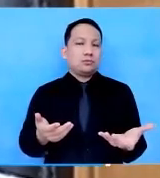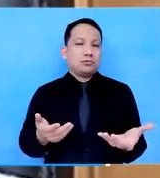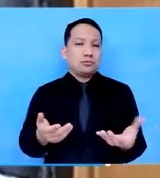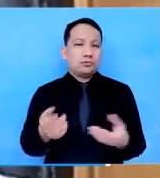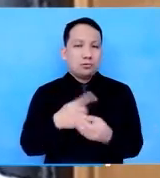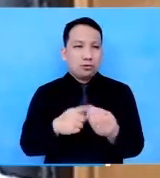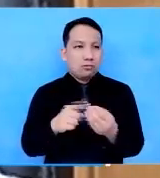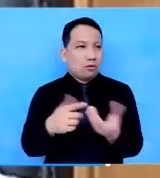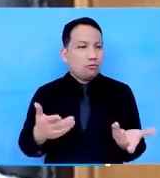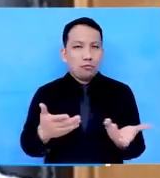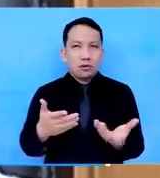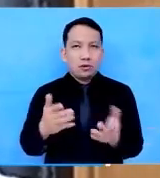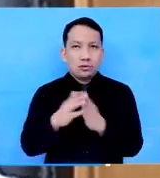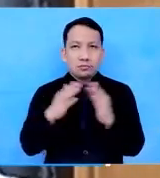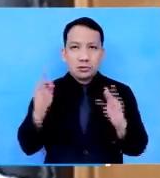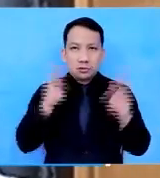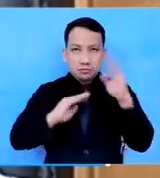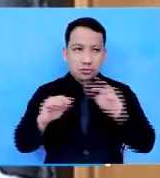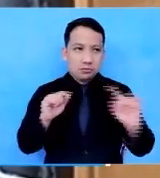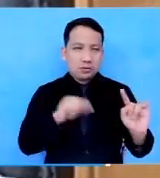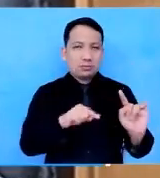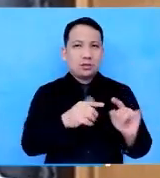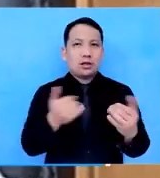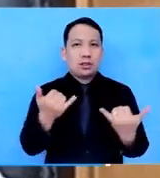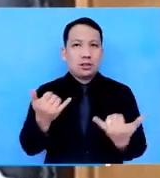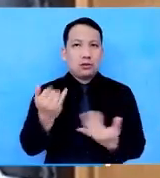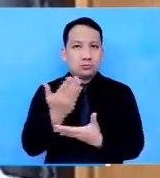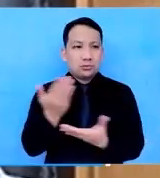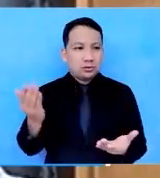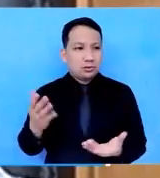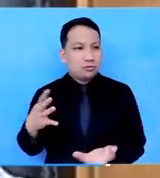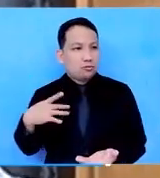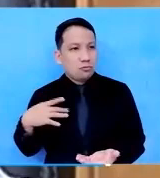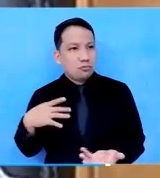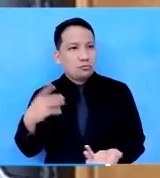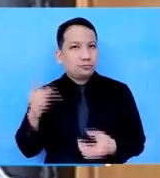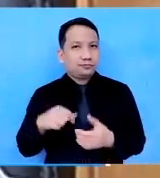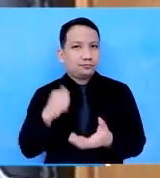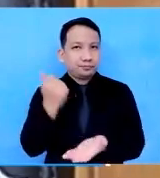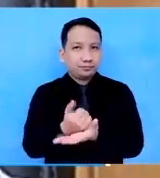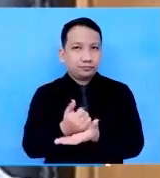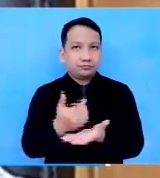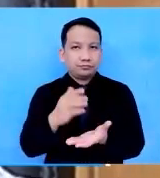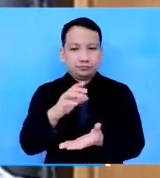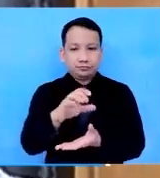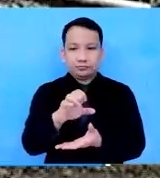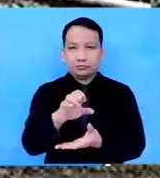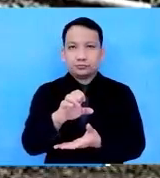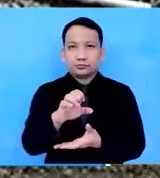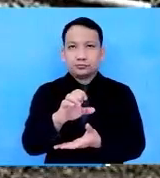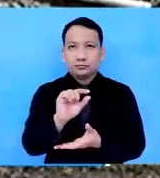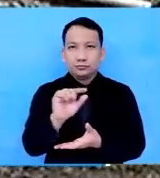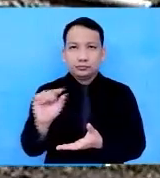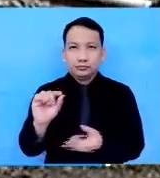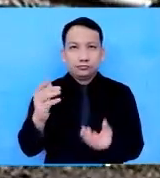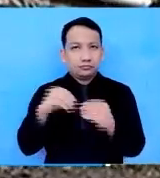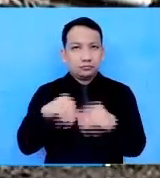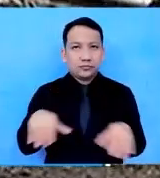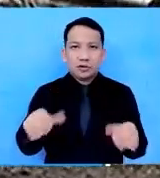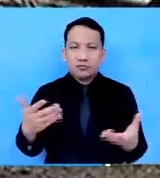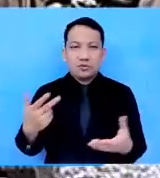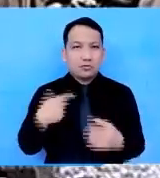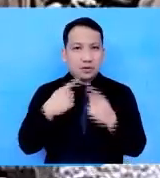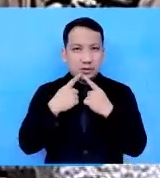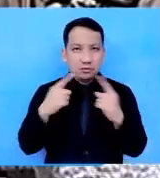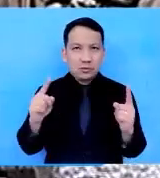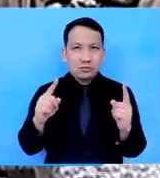Yan ang malaking problema nila. Ngayon, walang mga certified seeds na ngayon, nagkakaubusan. Nagdeklara na ng